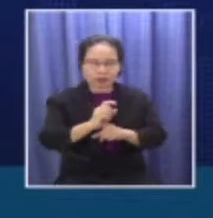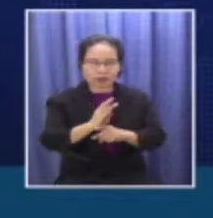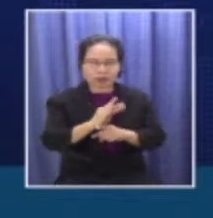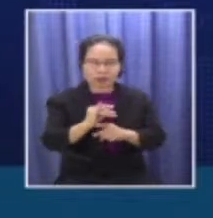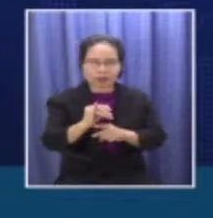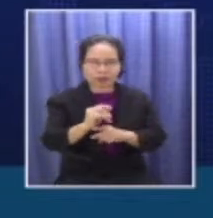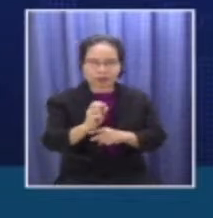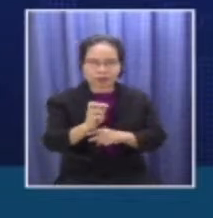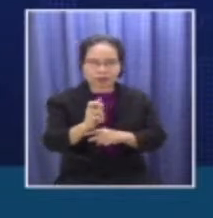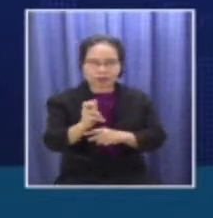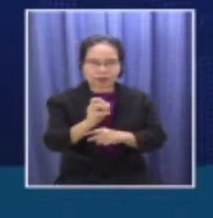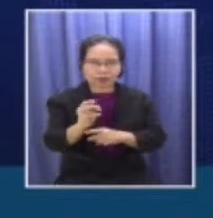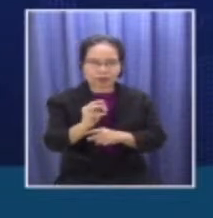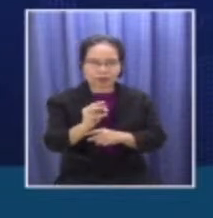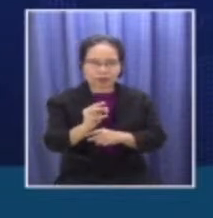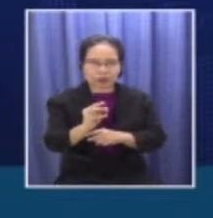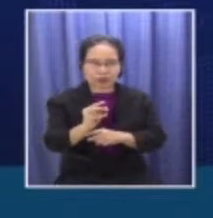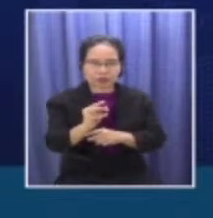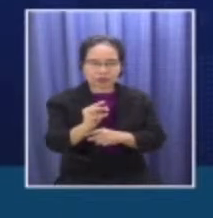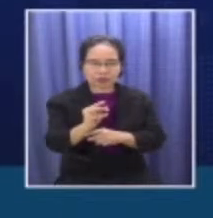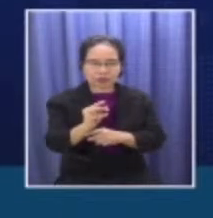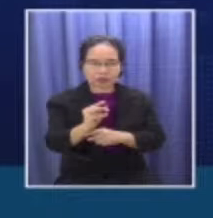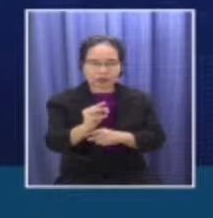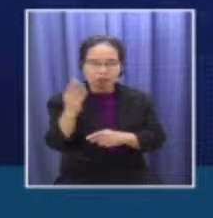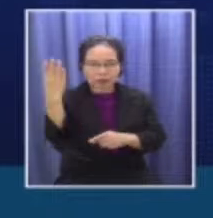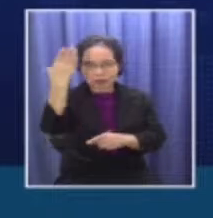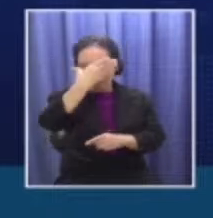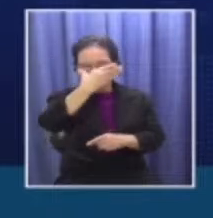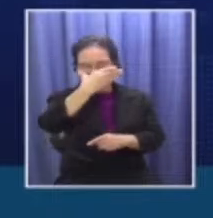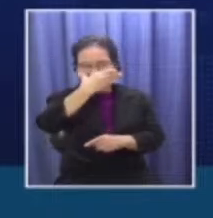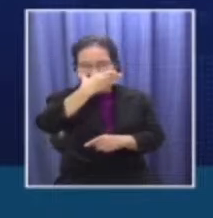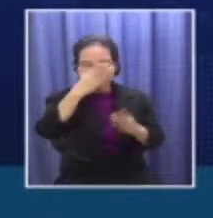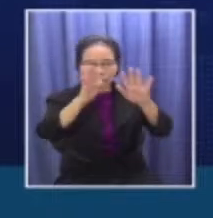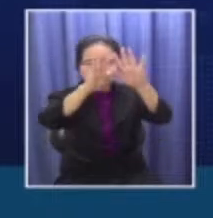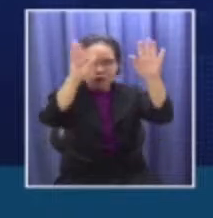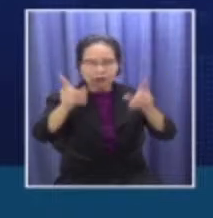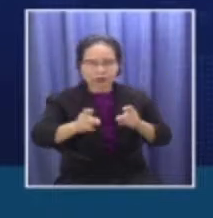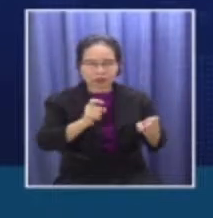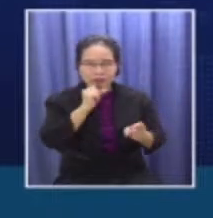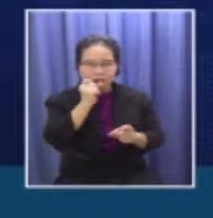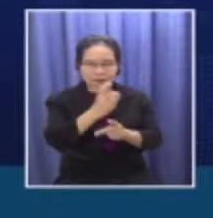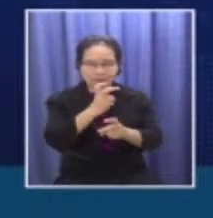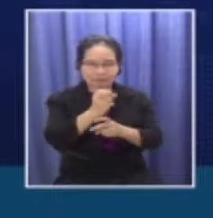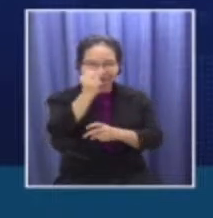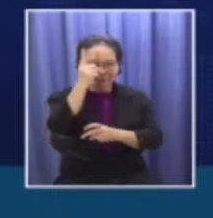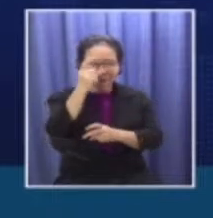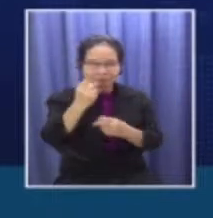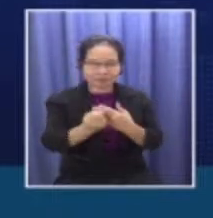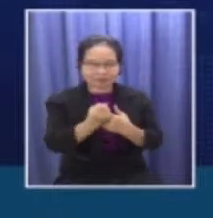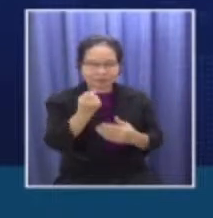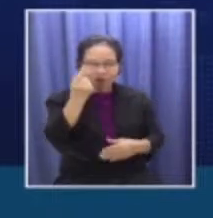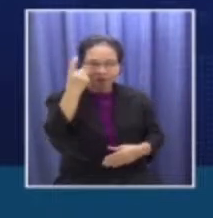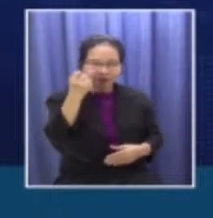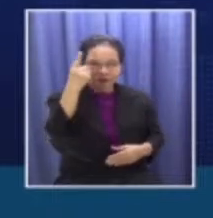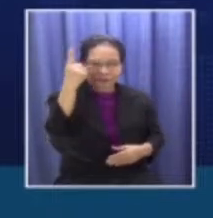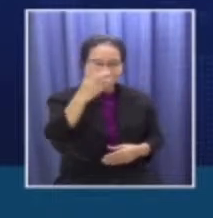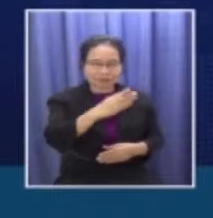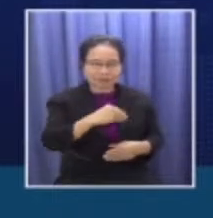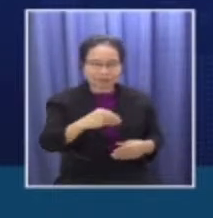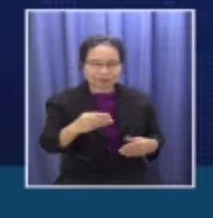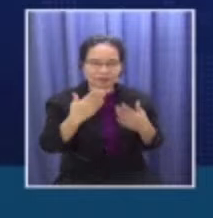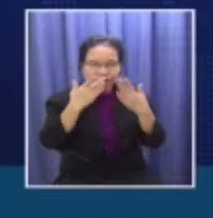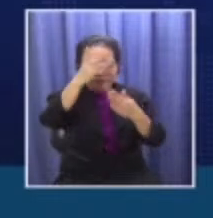afa Twerɛ Kronkron no ho aseda nka wɔ Nyankopɔn sɛ wɔ brother Eli ne brother Daniel